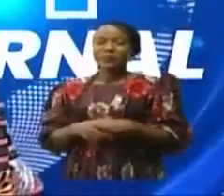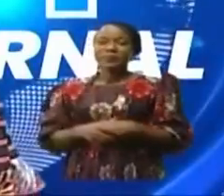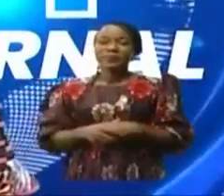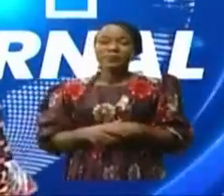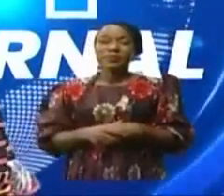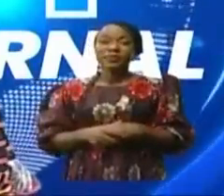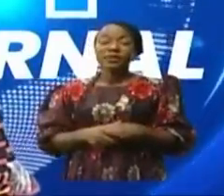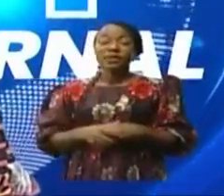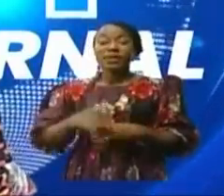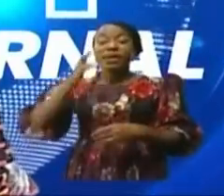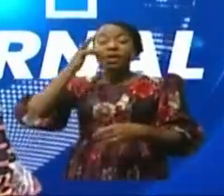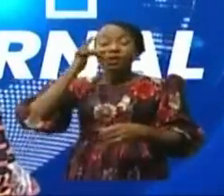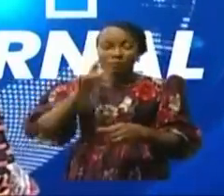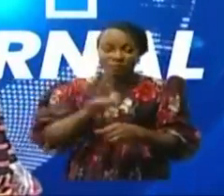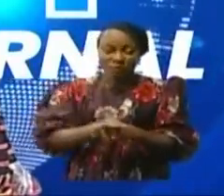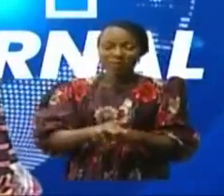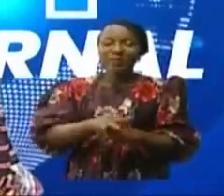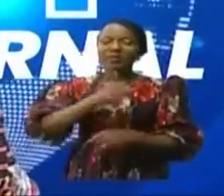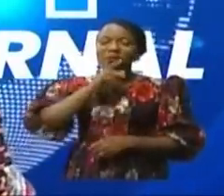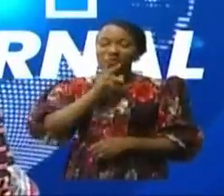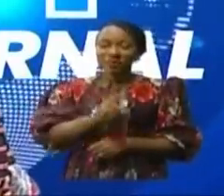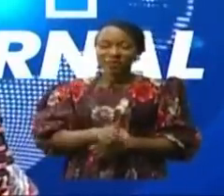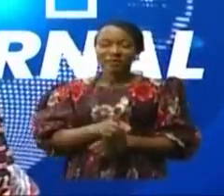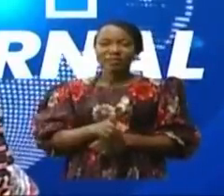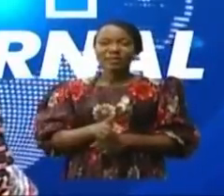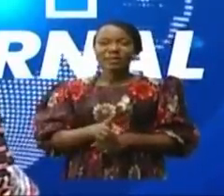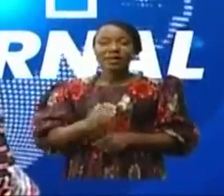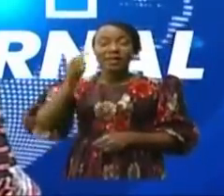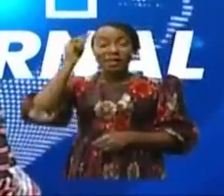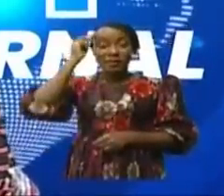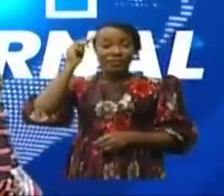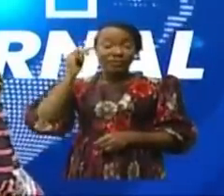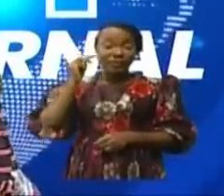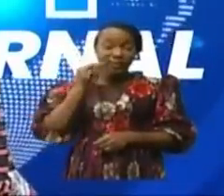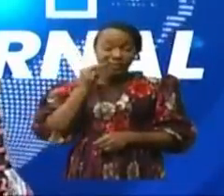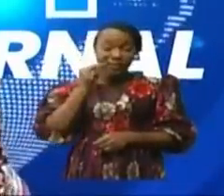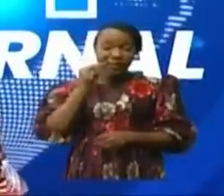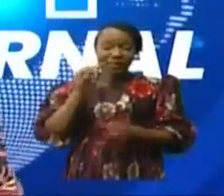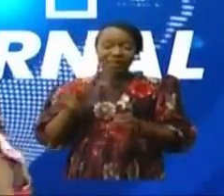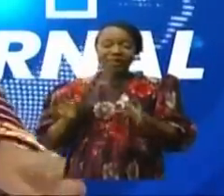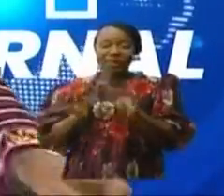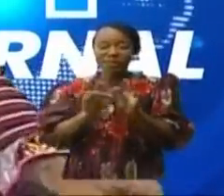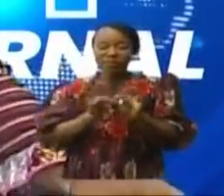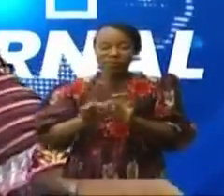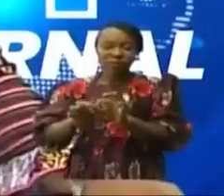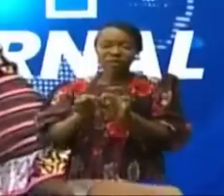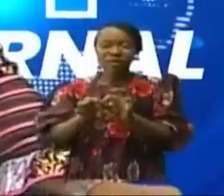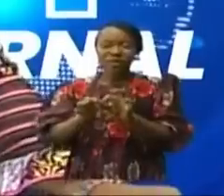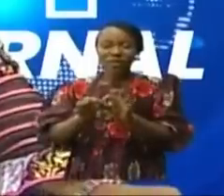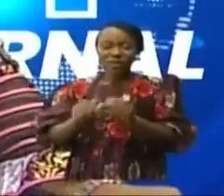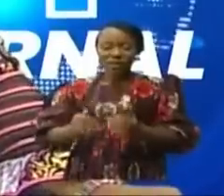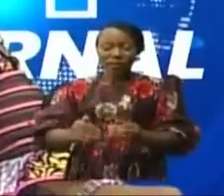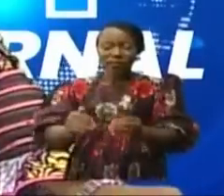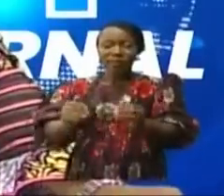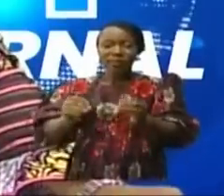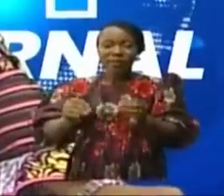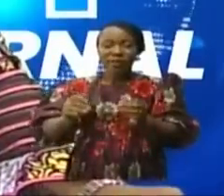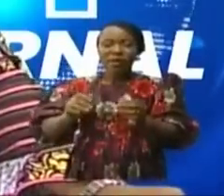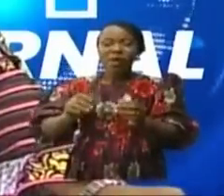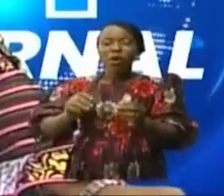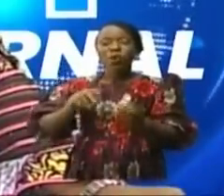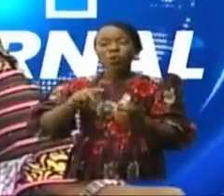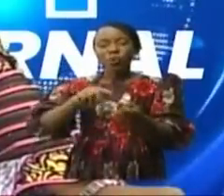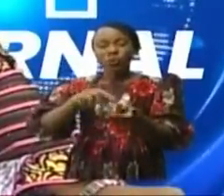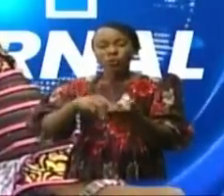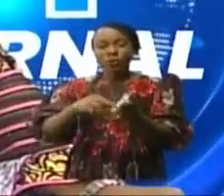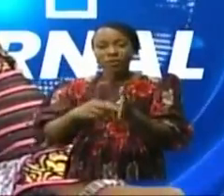C'est une promesse ferme au regard de l'urgence. Le ministre des ITPA s'associe à la démarche pour réhabiliter la partie